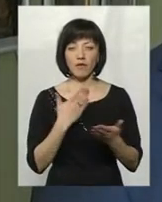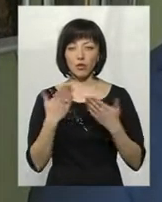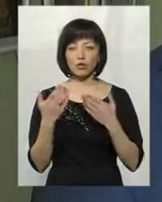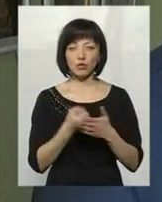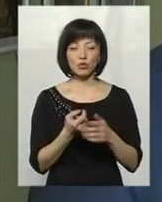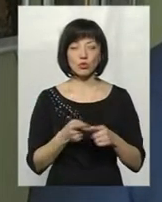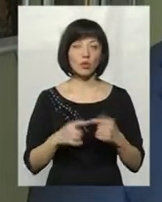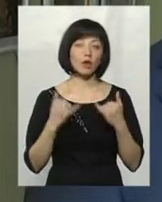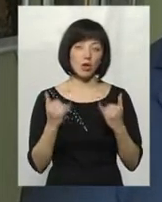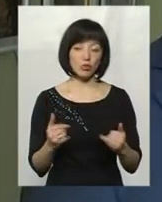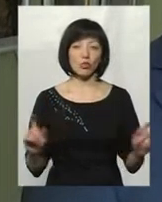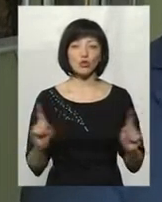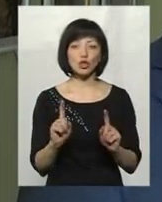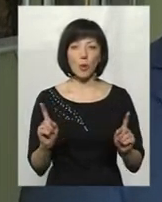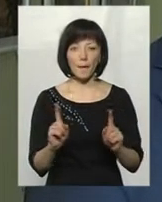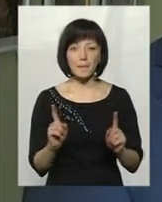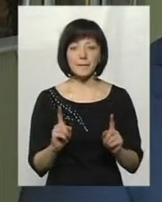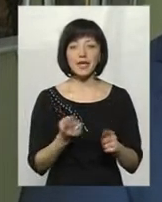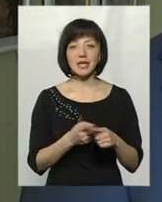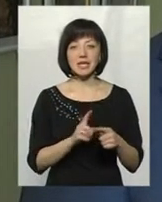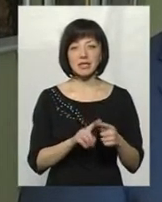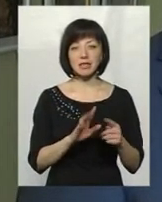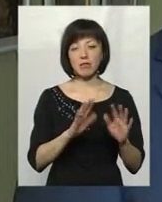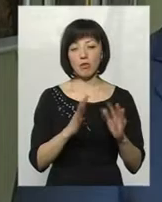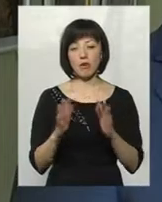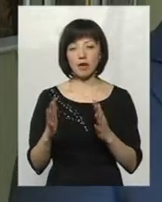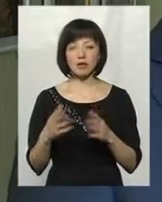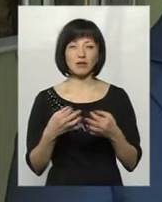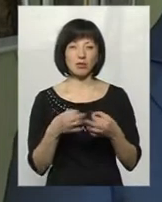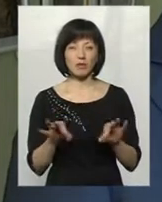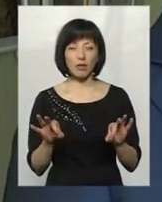для того все ж таки, щоб от ті моменти, які